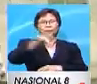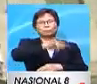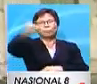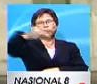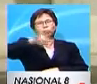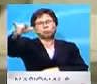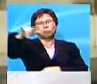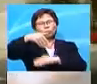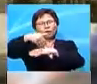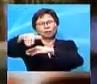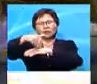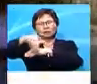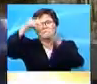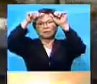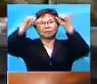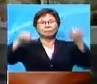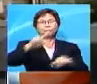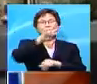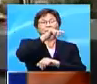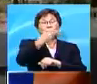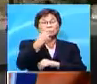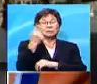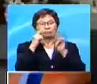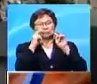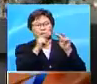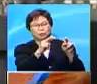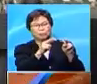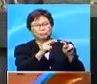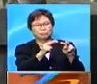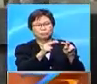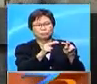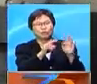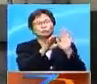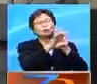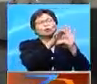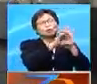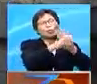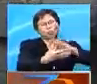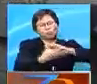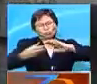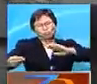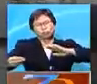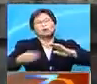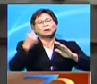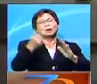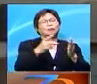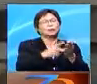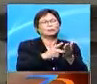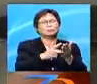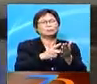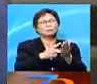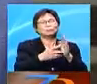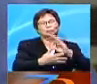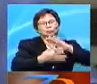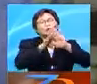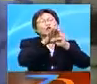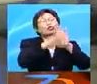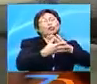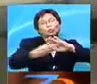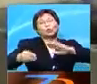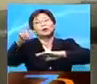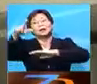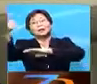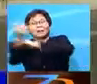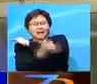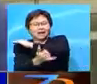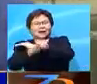depan tabung Haji sentiasa dilihat sebagai ikonik model malah menjadi rujukan kepada negara-negara lain ternyata